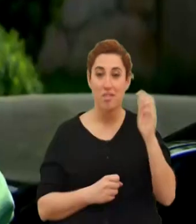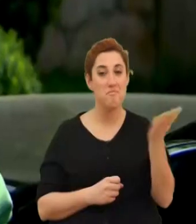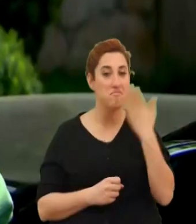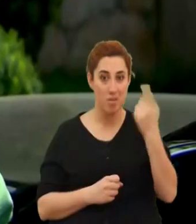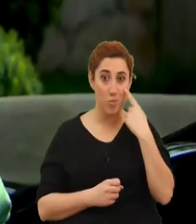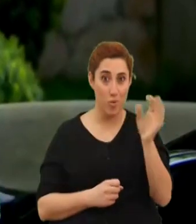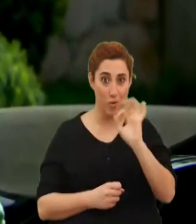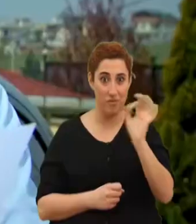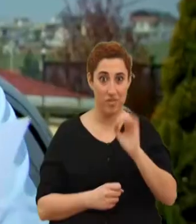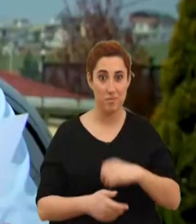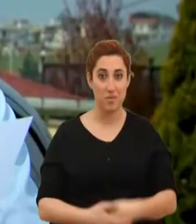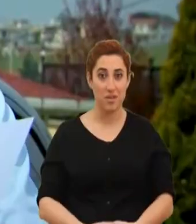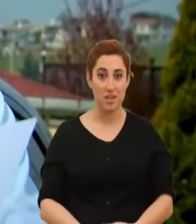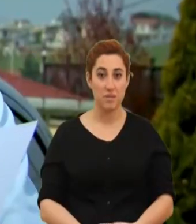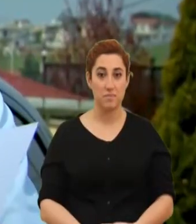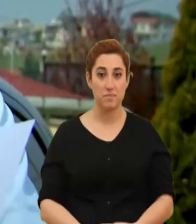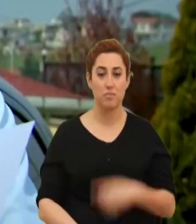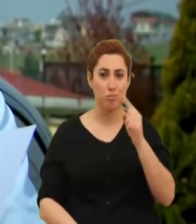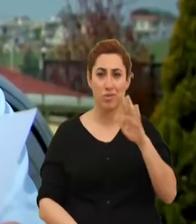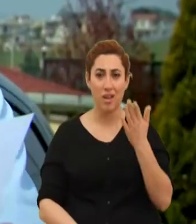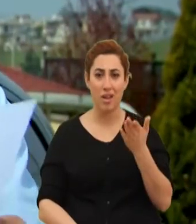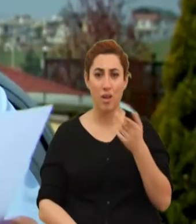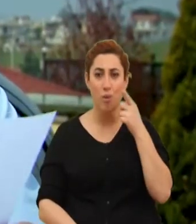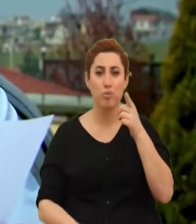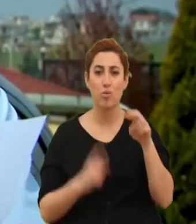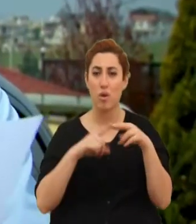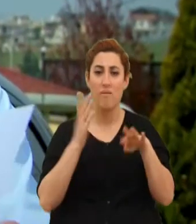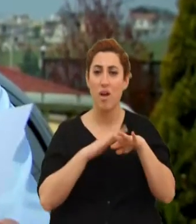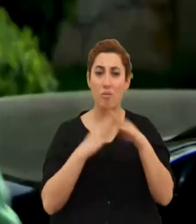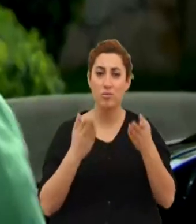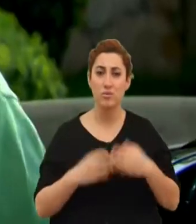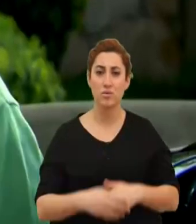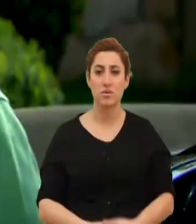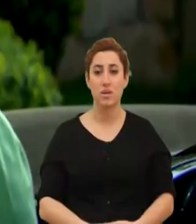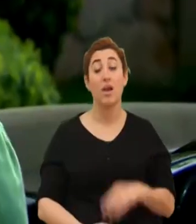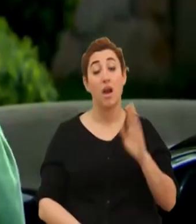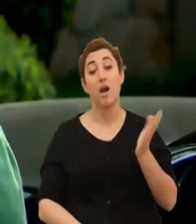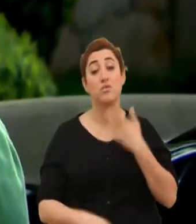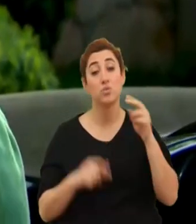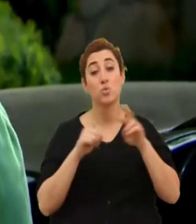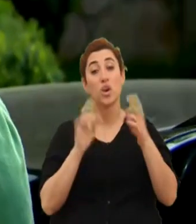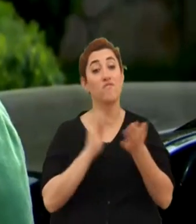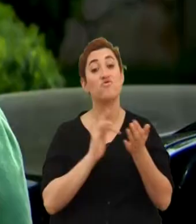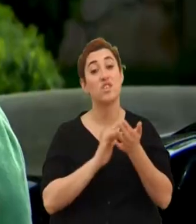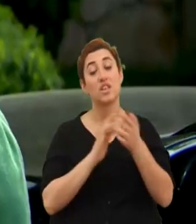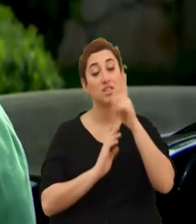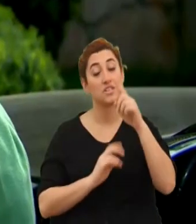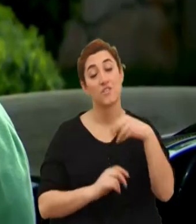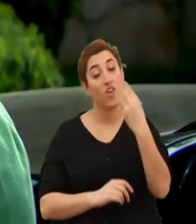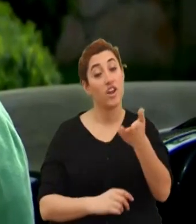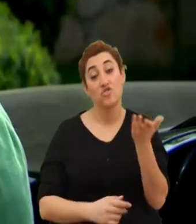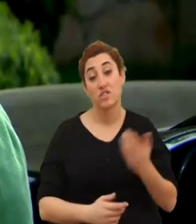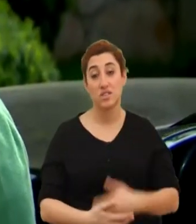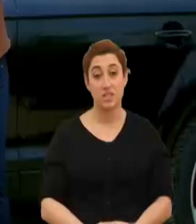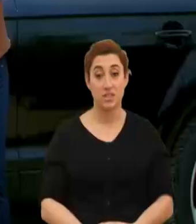neymiş? Görüyorsun değil mi? Bu ne ya? Nurhan ne yapmışsın sen oradan? E artık Nurhan cezasını siz